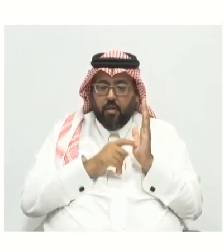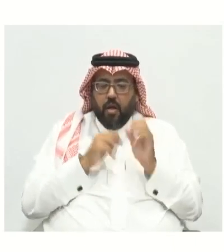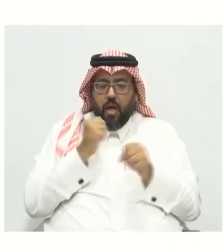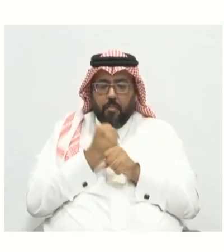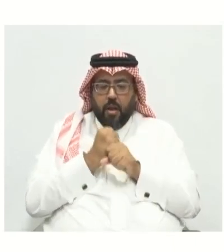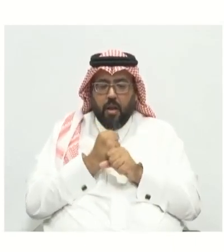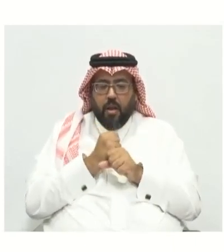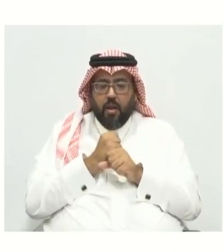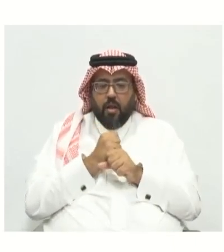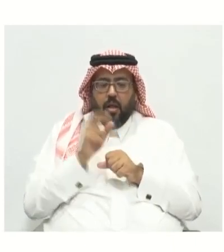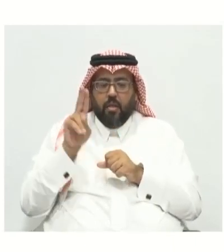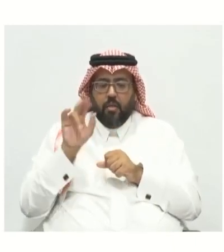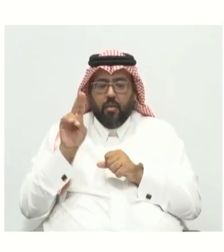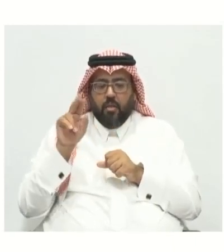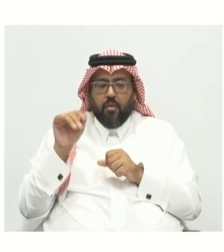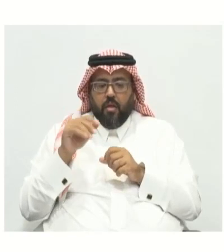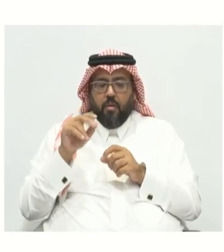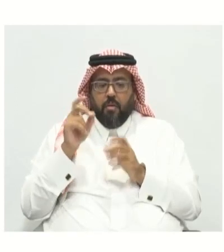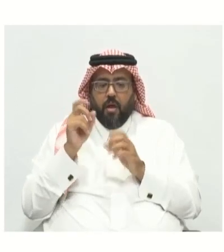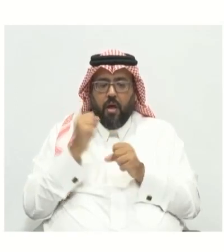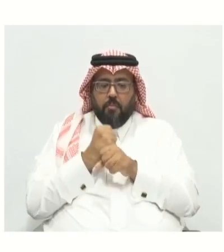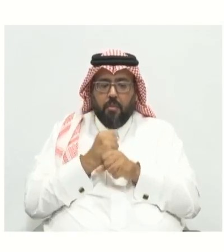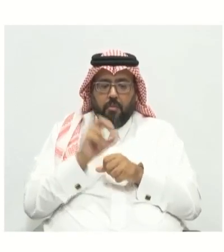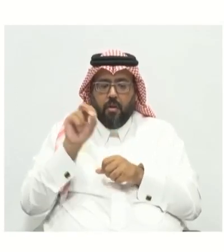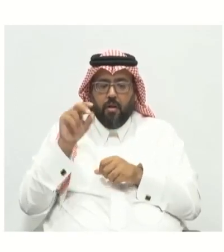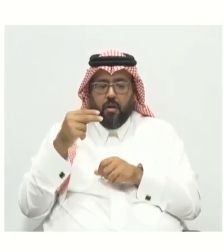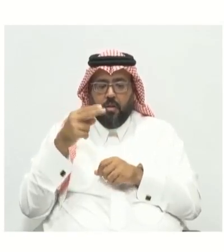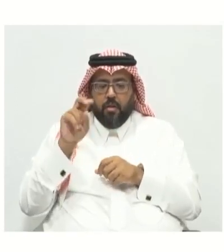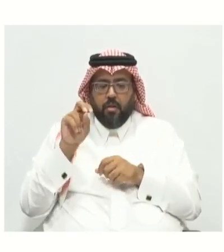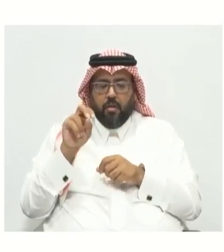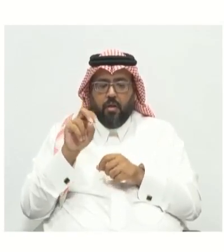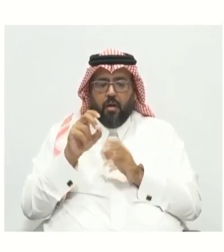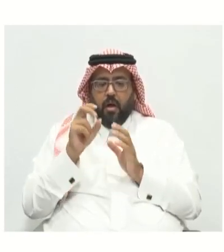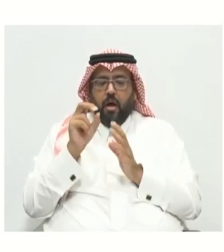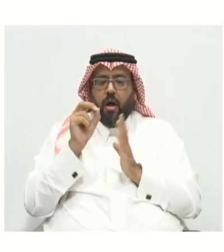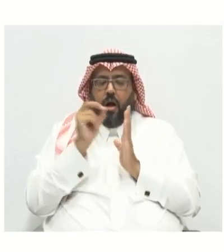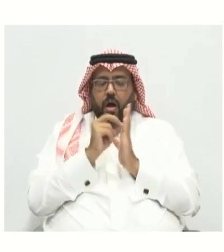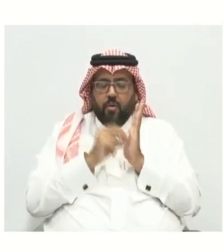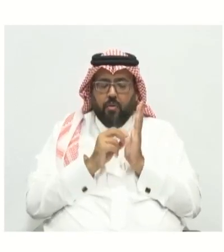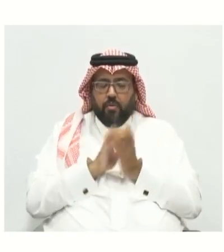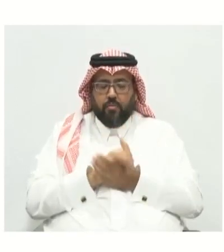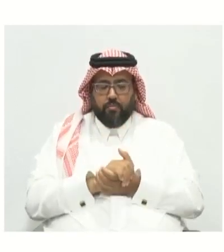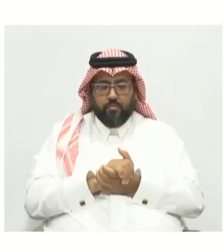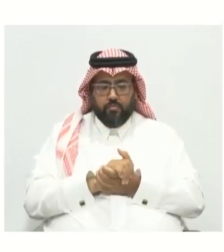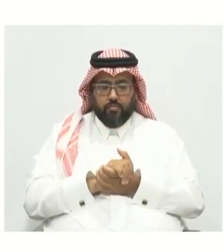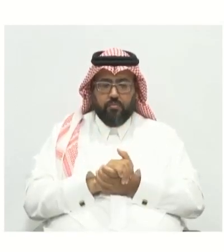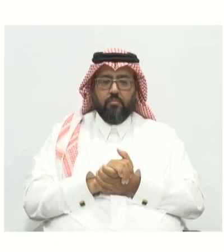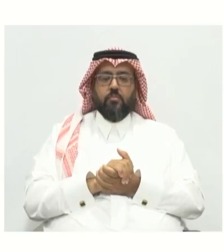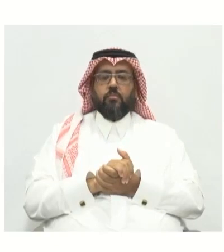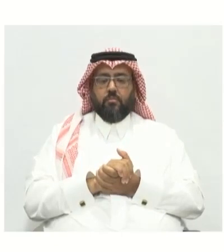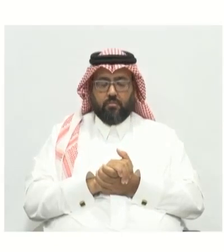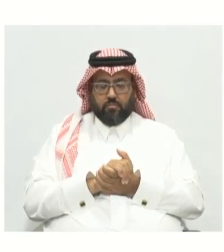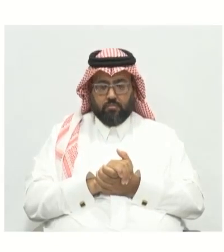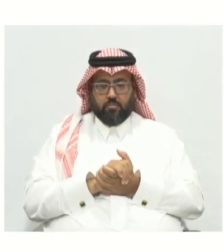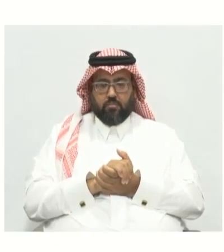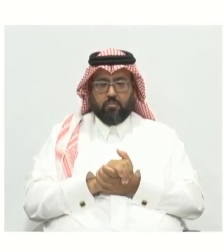الاعمال الا التي تحدث بعد العمل بالقاعده الا بعد العمل بالقاعده ماذا القانون قيه هذا من جاء في